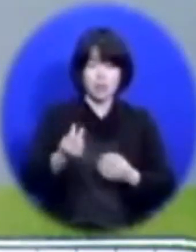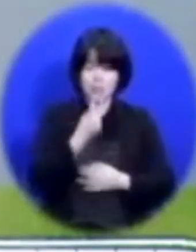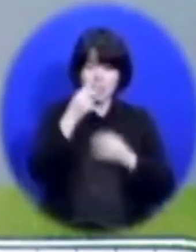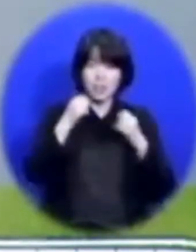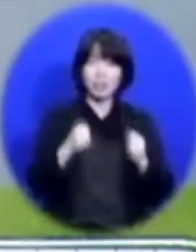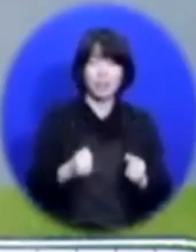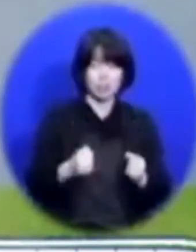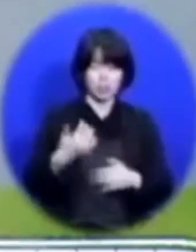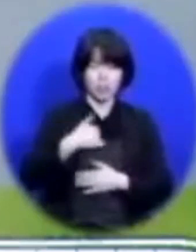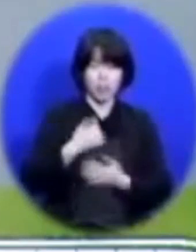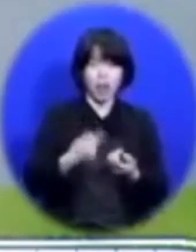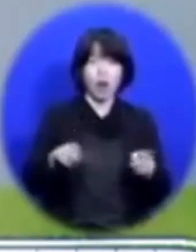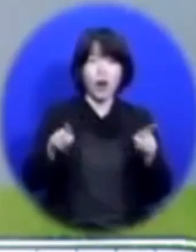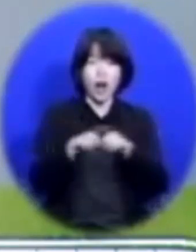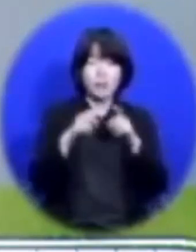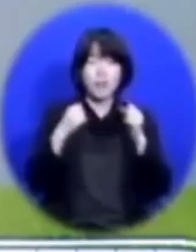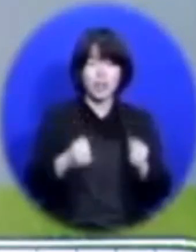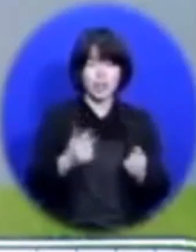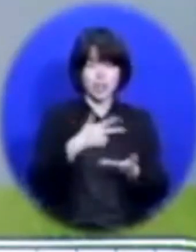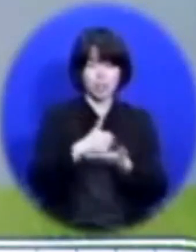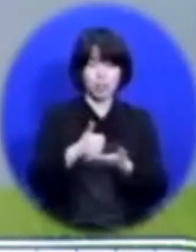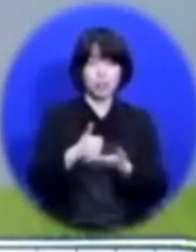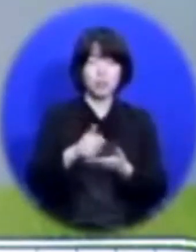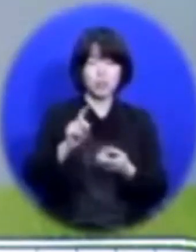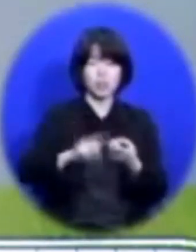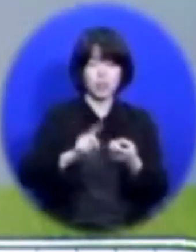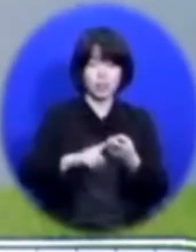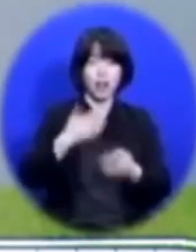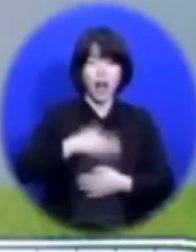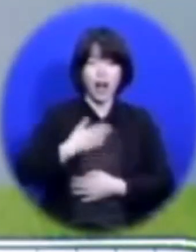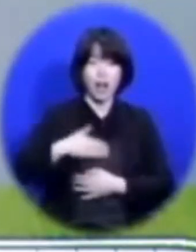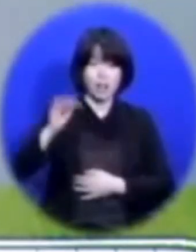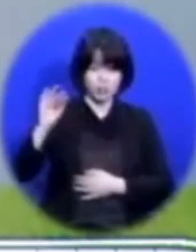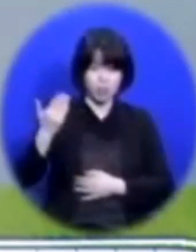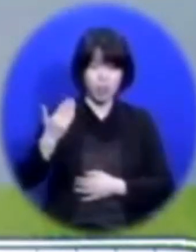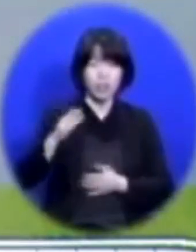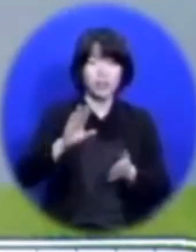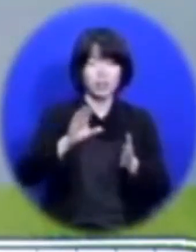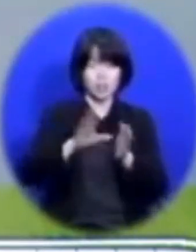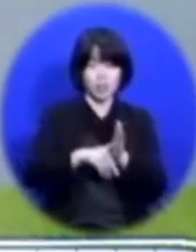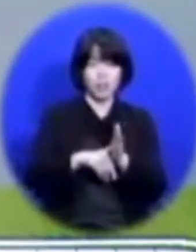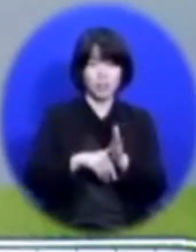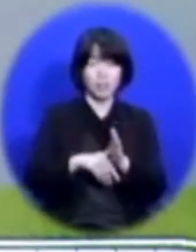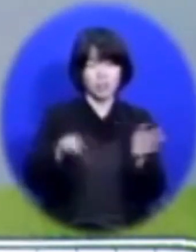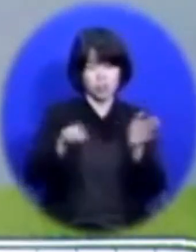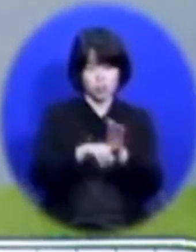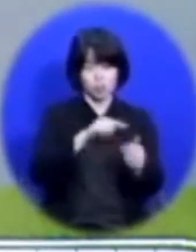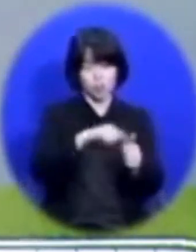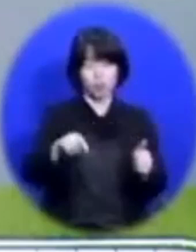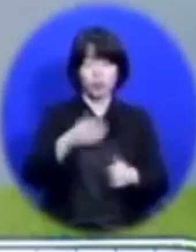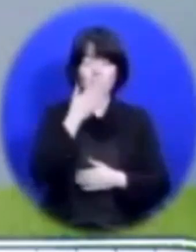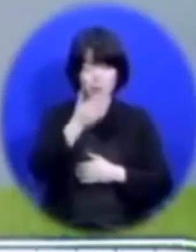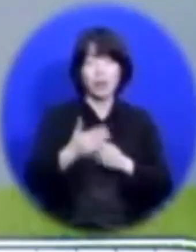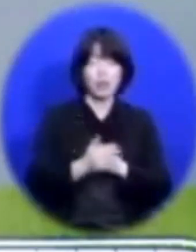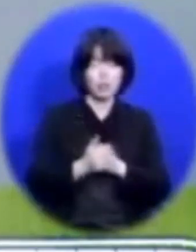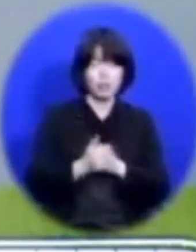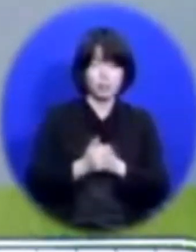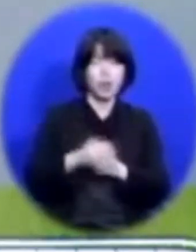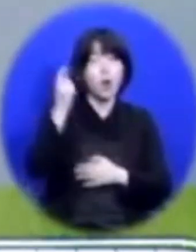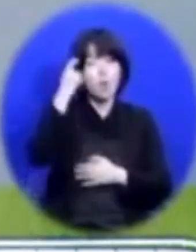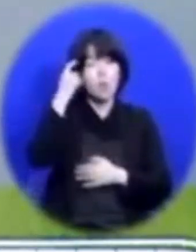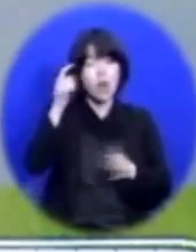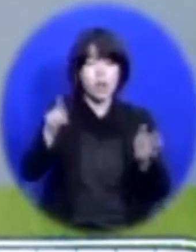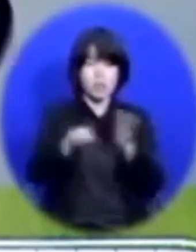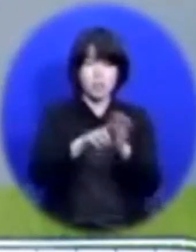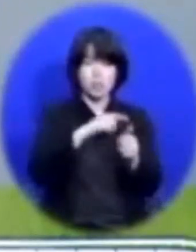하지만 예수님이참으로살아계시고 당신과함께하시는주님이심을깨달을때,당신은순교할수있습니다.왜?